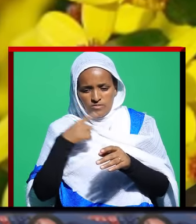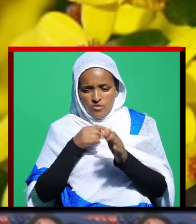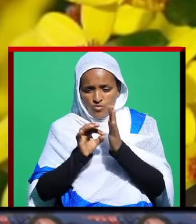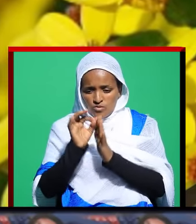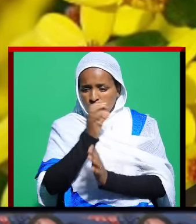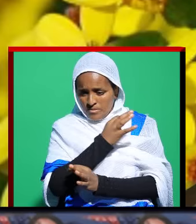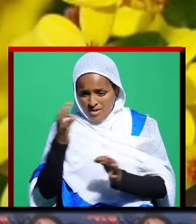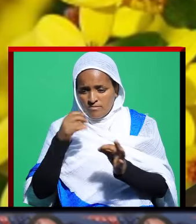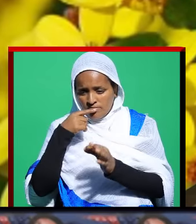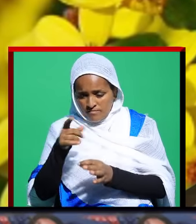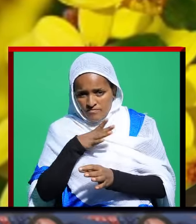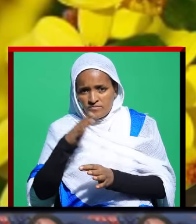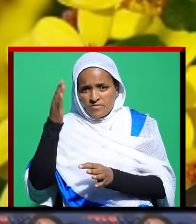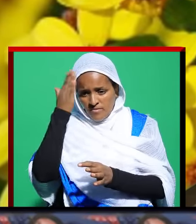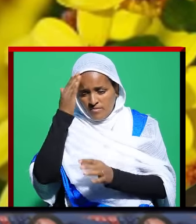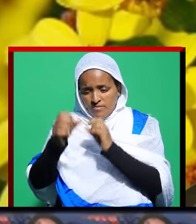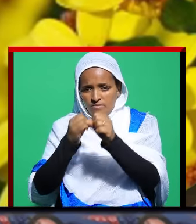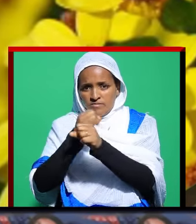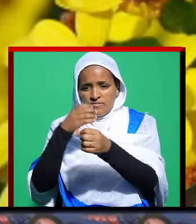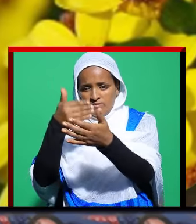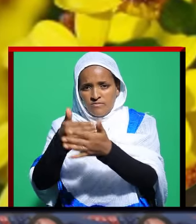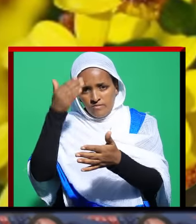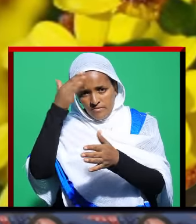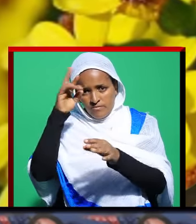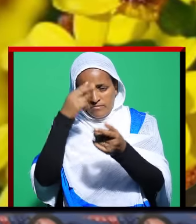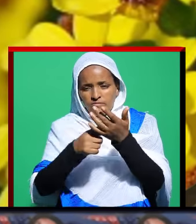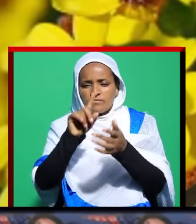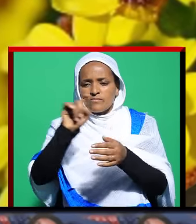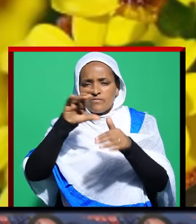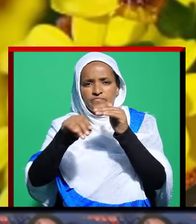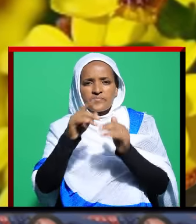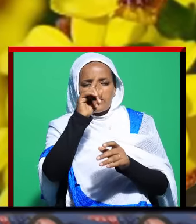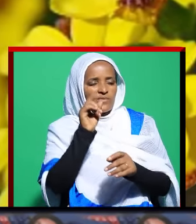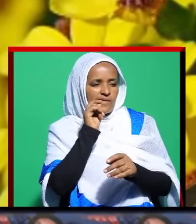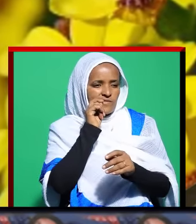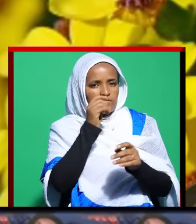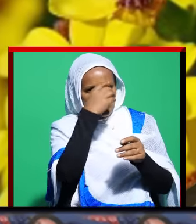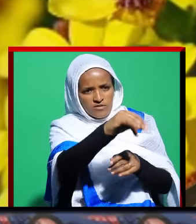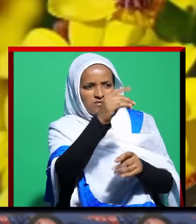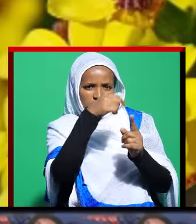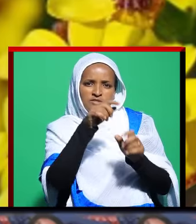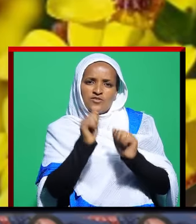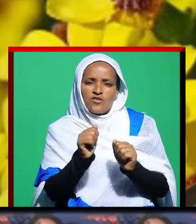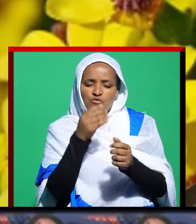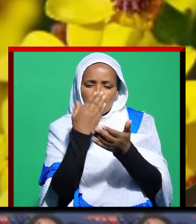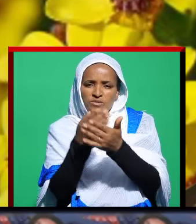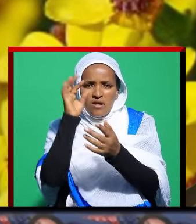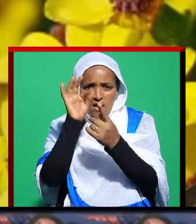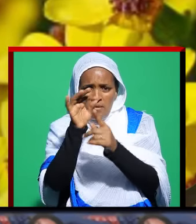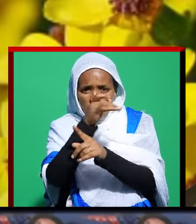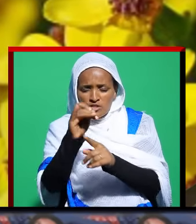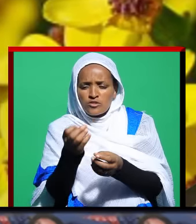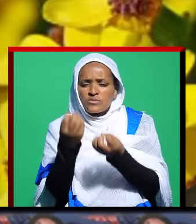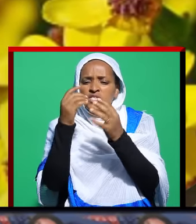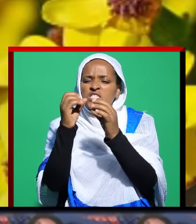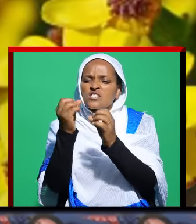በደንብ ካልነገርናቸውና የማወቅ እድሜ ላይ ካልደረሱ በ100 ብር አንድ ማስቲካ ገዝተው ሊመጡልን ይችላሉ። እነሱ ብር መሆኑን ነው እንጂ